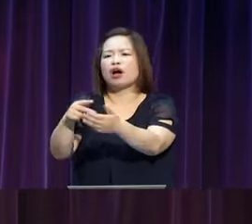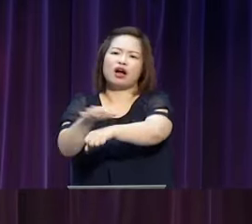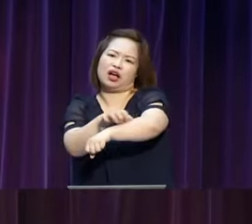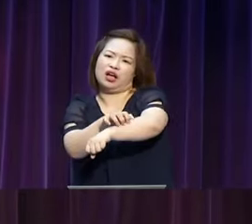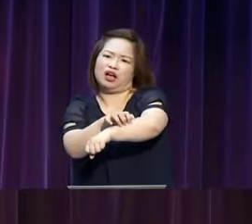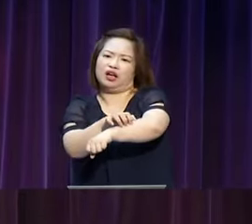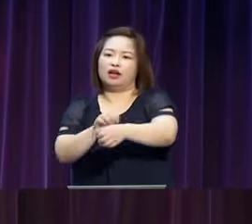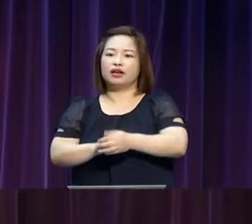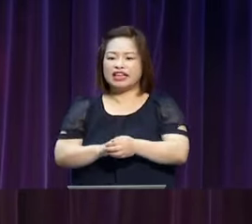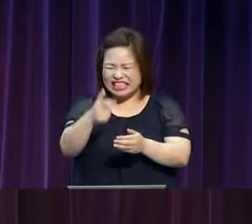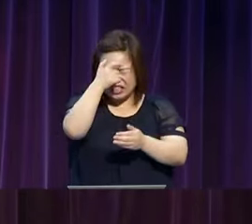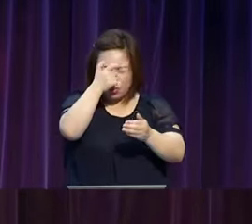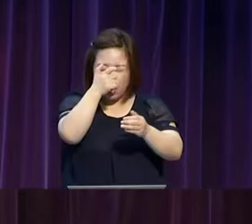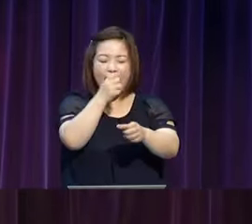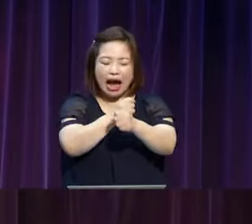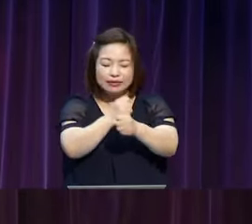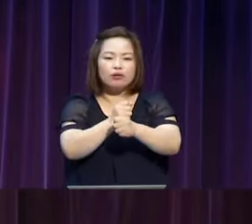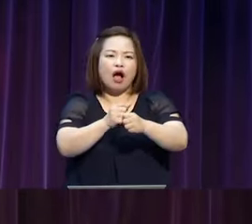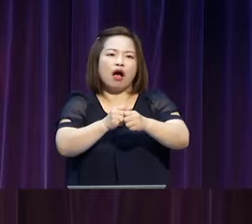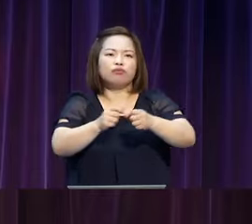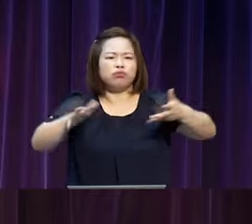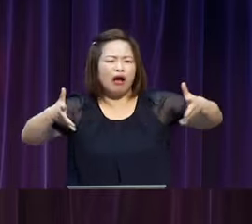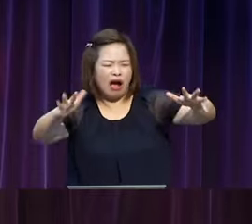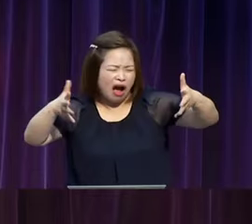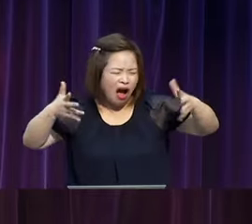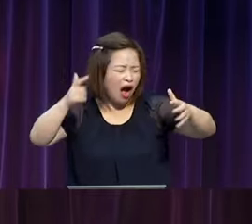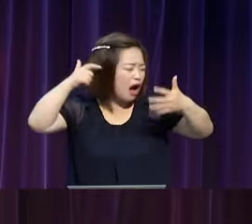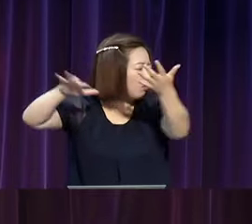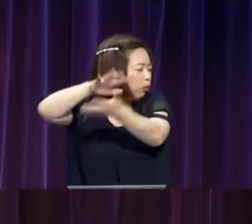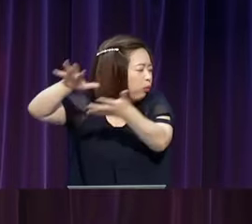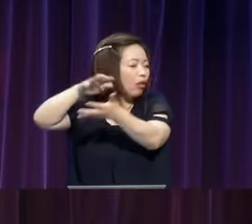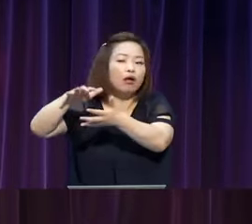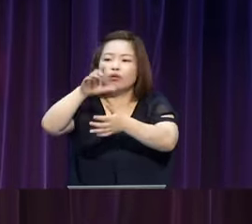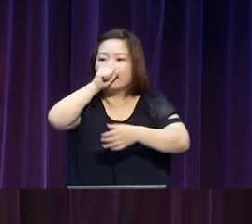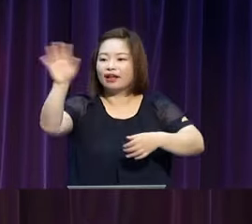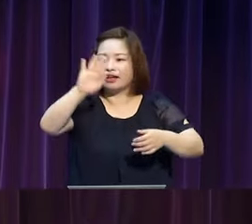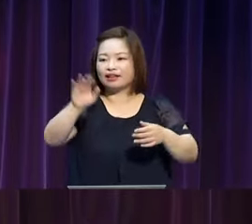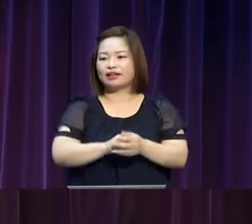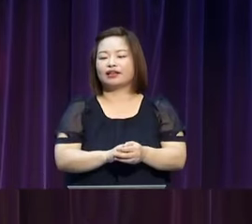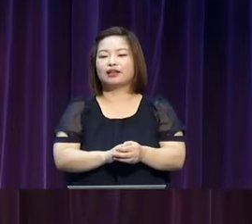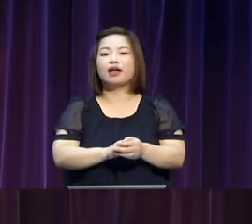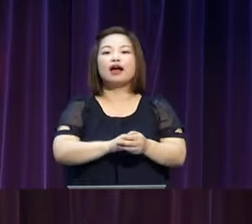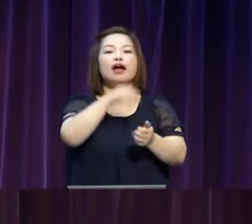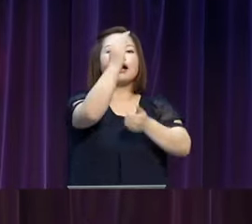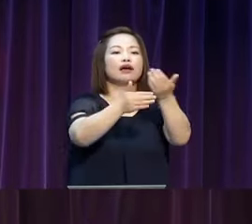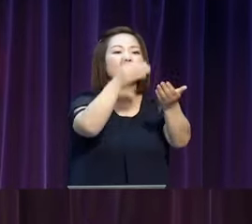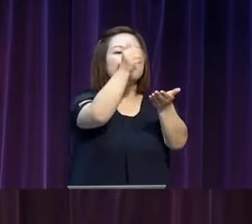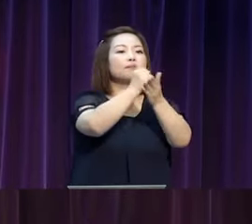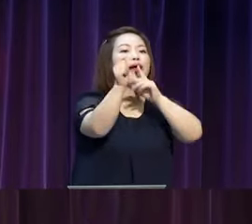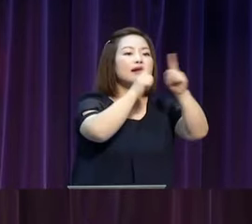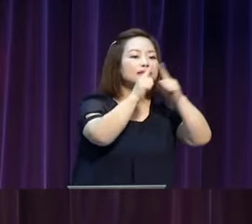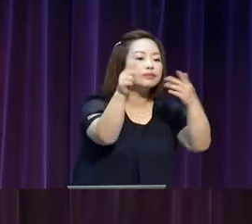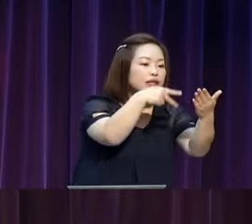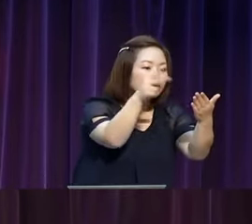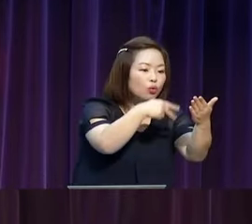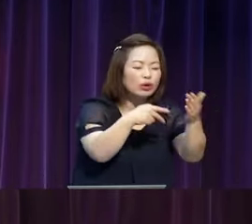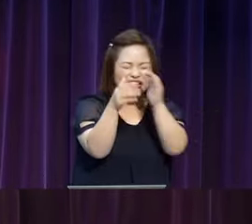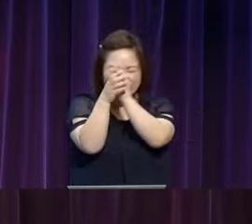거, 기도합시다. 와글와글와글와글 그럴 순 없잖아요. 예. 이 말씀을 가까이 하고 기도하는